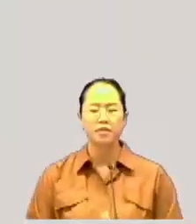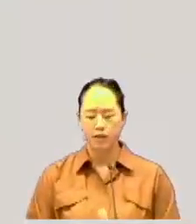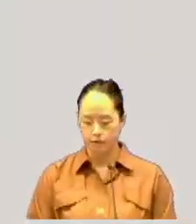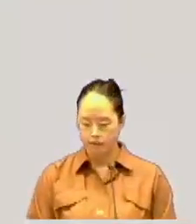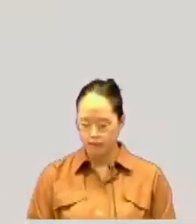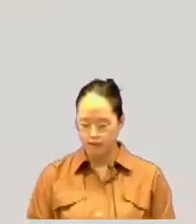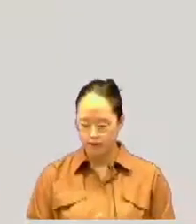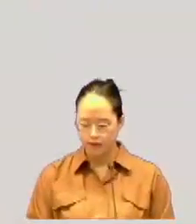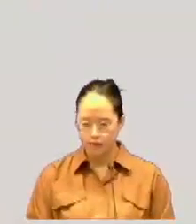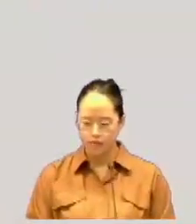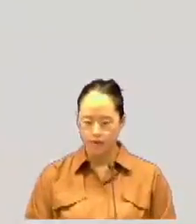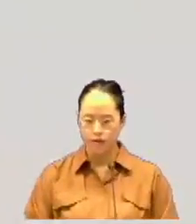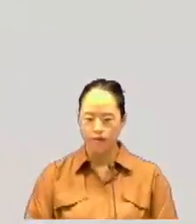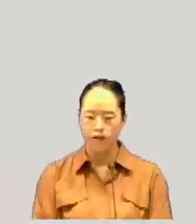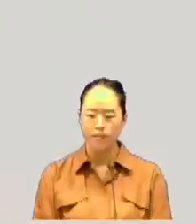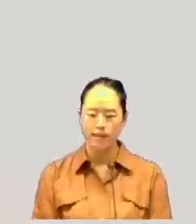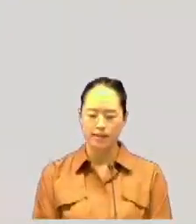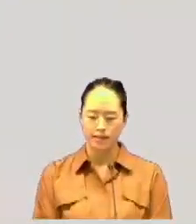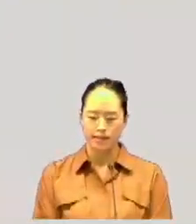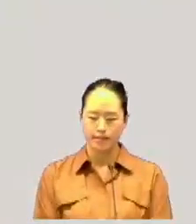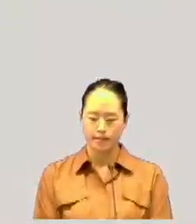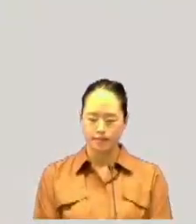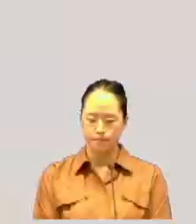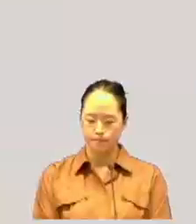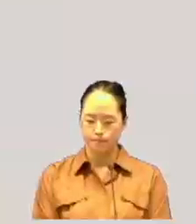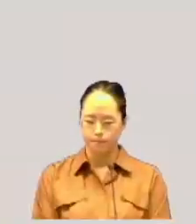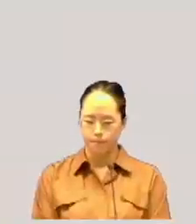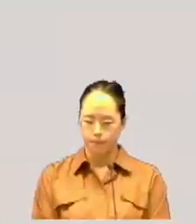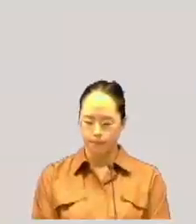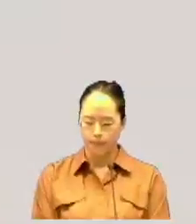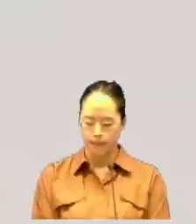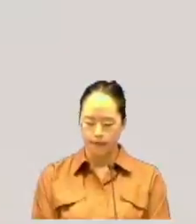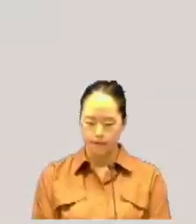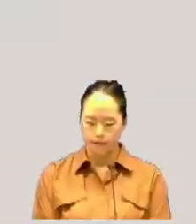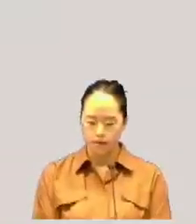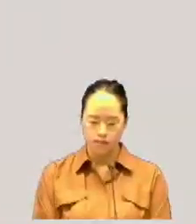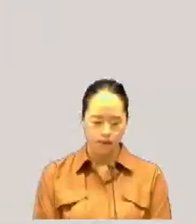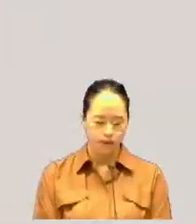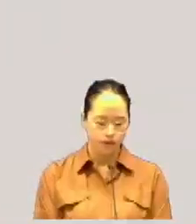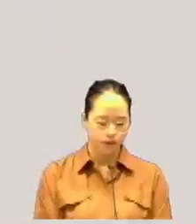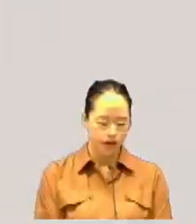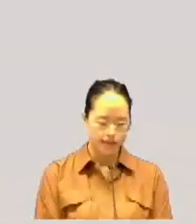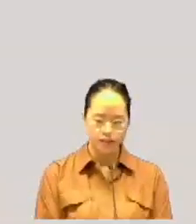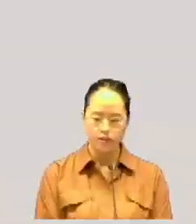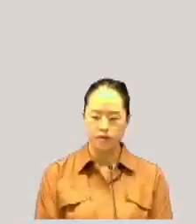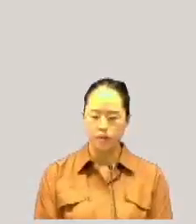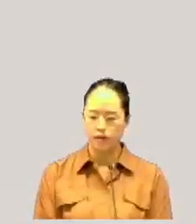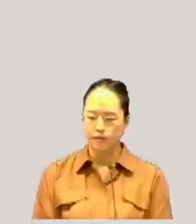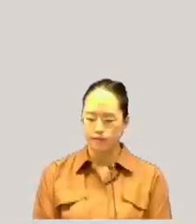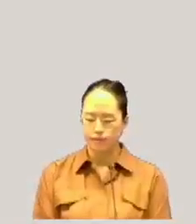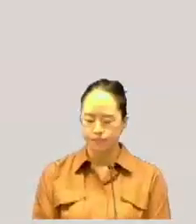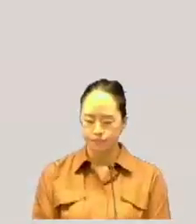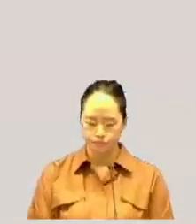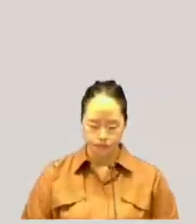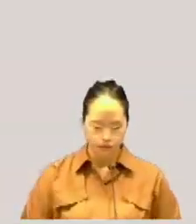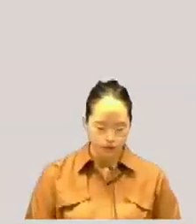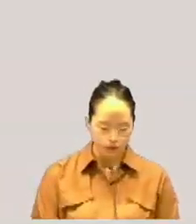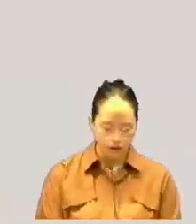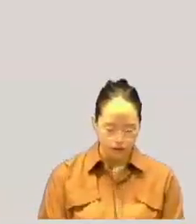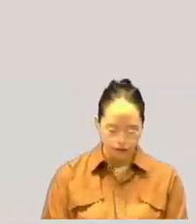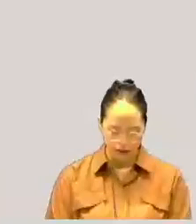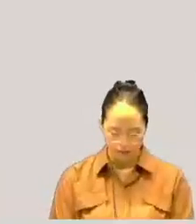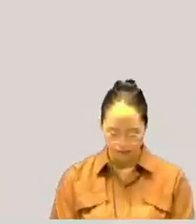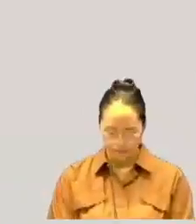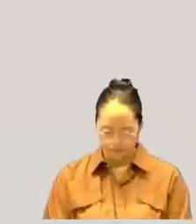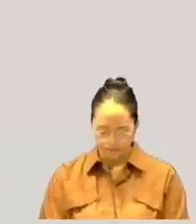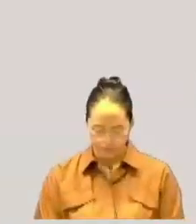让大家也同样了解一下，这个诗篇65篇里同样提到了三种祝福，和这个以赛亚书的一章是非